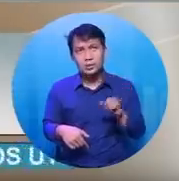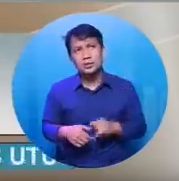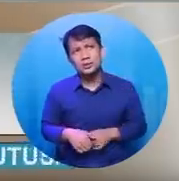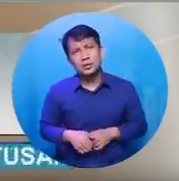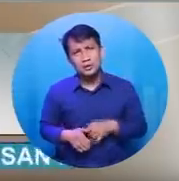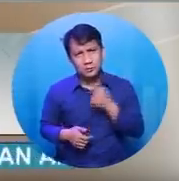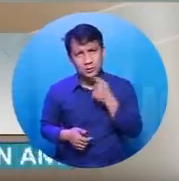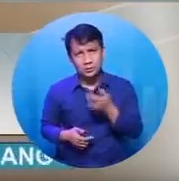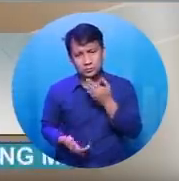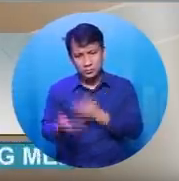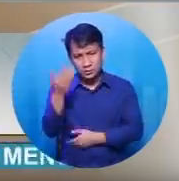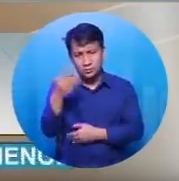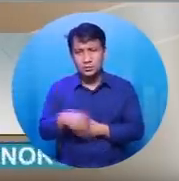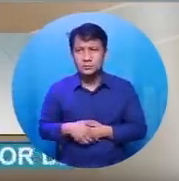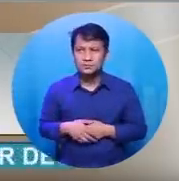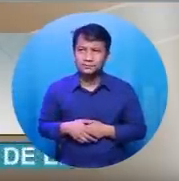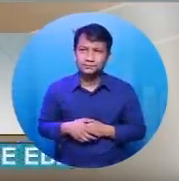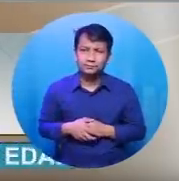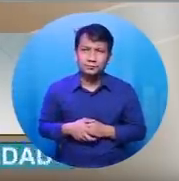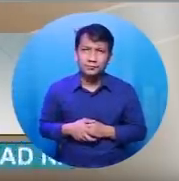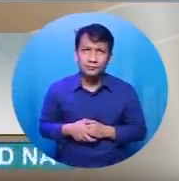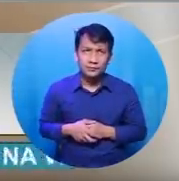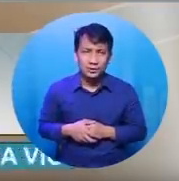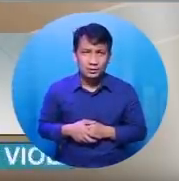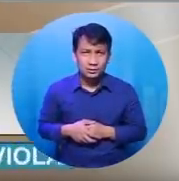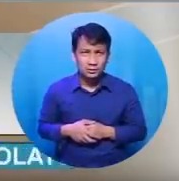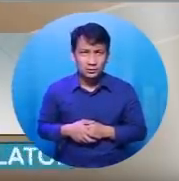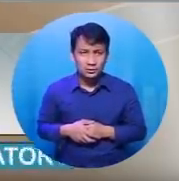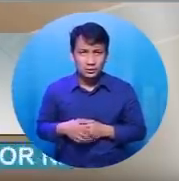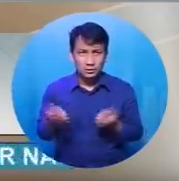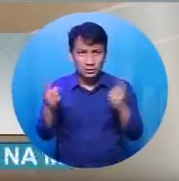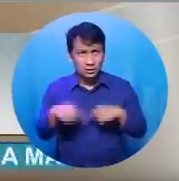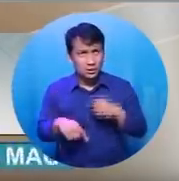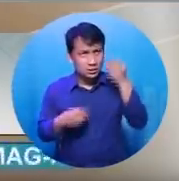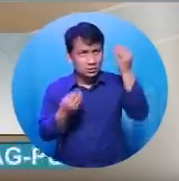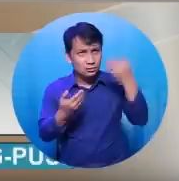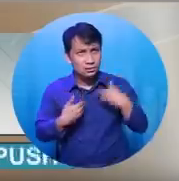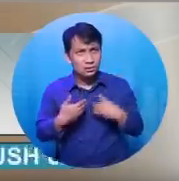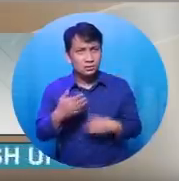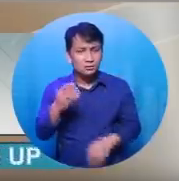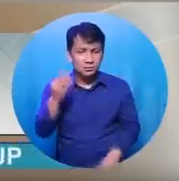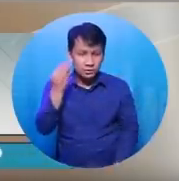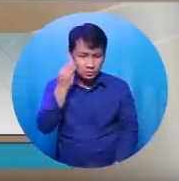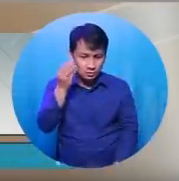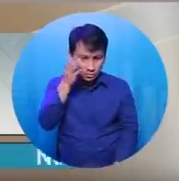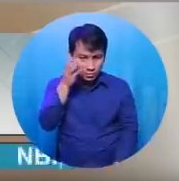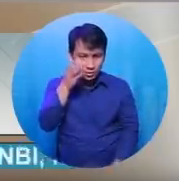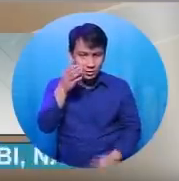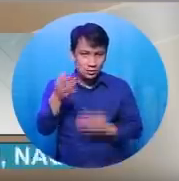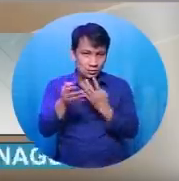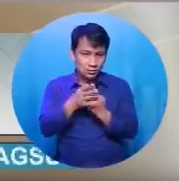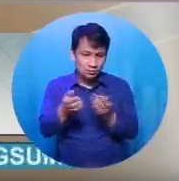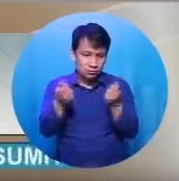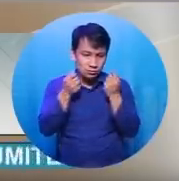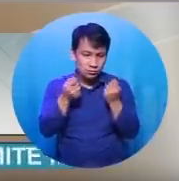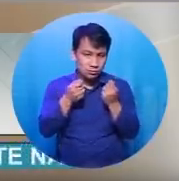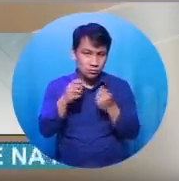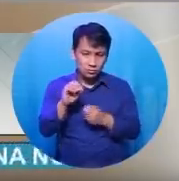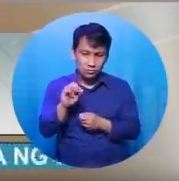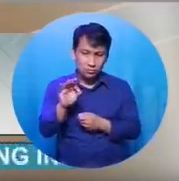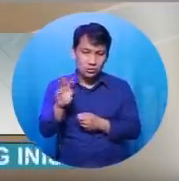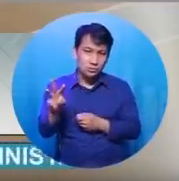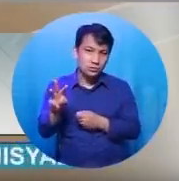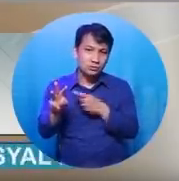Rafi, magandang umaga po, sir. Sir, alam niyo na po itong kalagayan ni Maria Cristina Andales na kulong na OFW sa